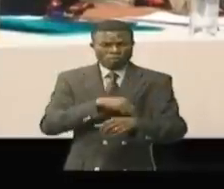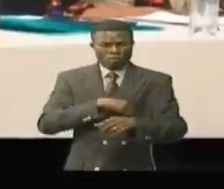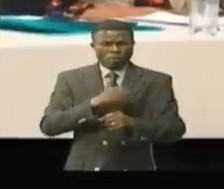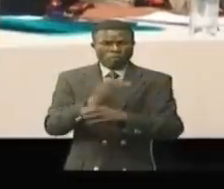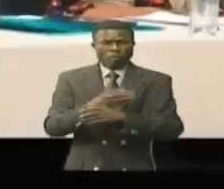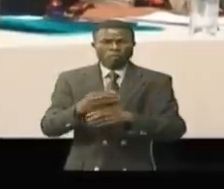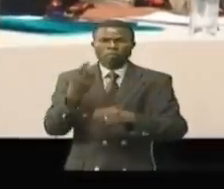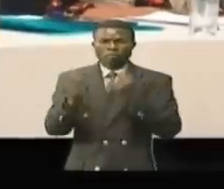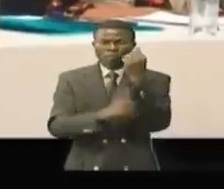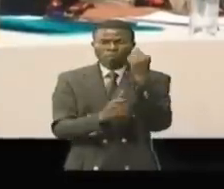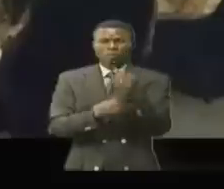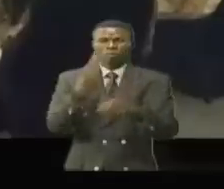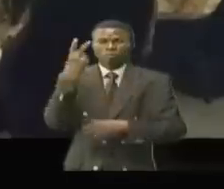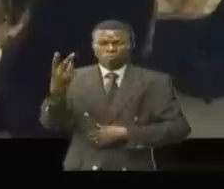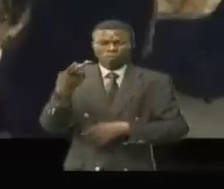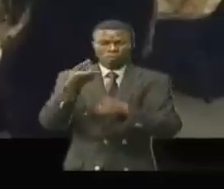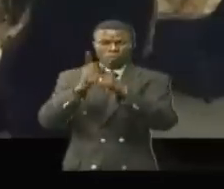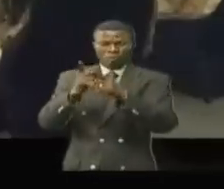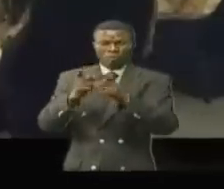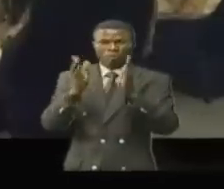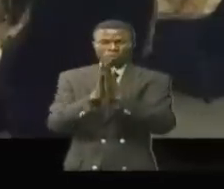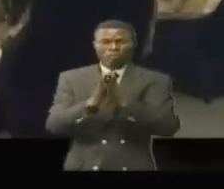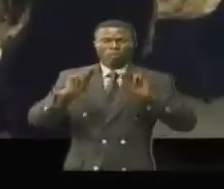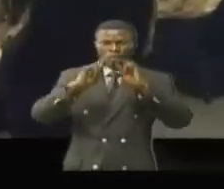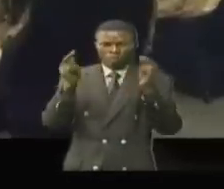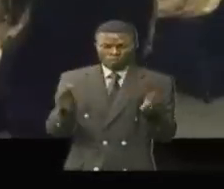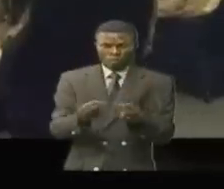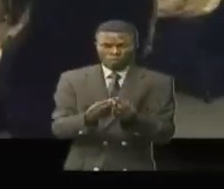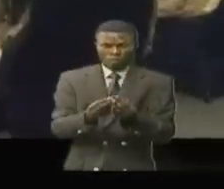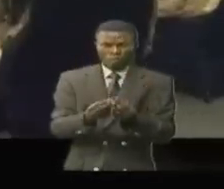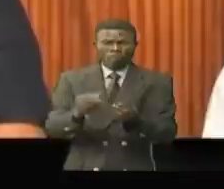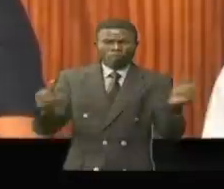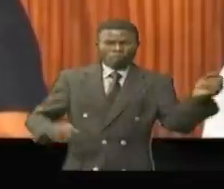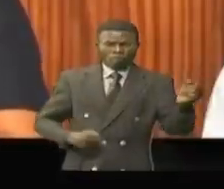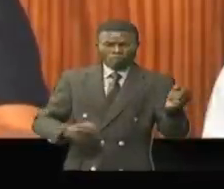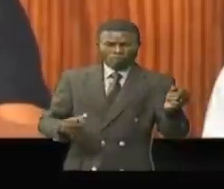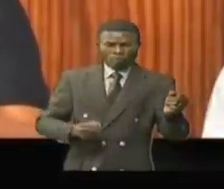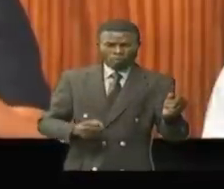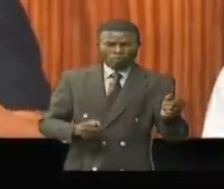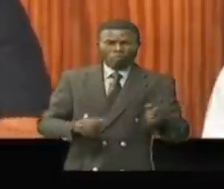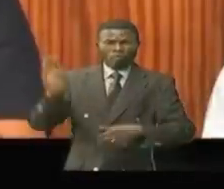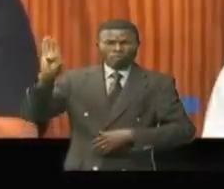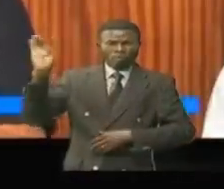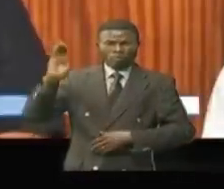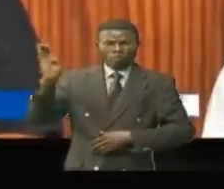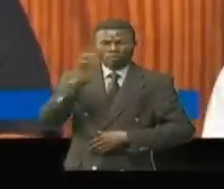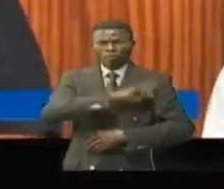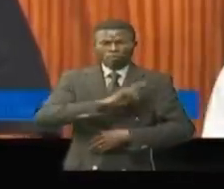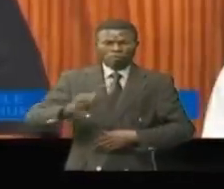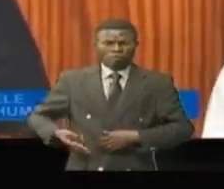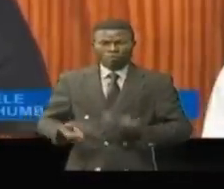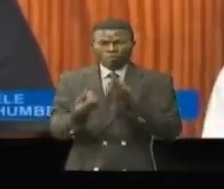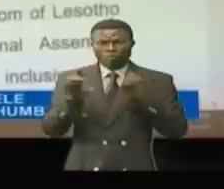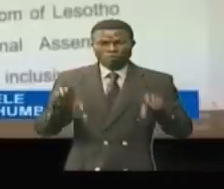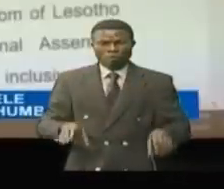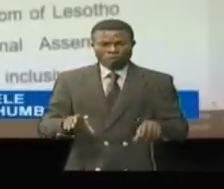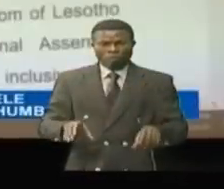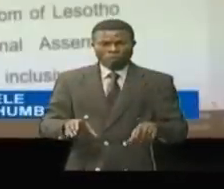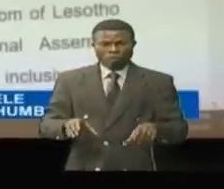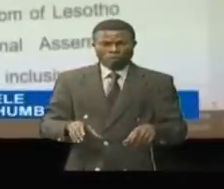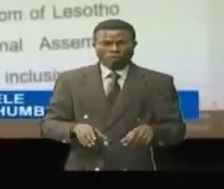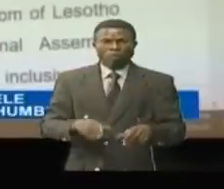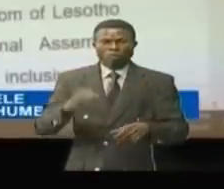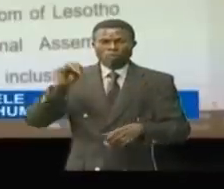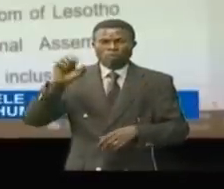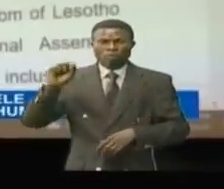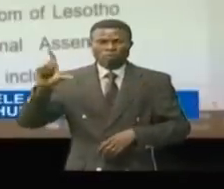20 membres provenant de 10 commissions, notamment de l'Angola, du Botswana, de la République démocratique du Congo, du Malawi,